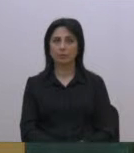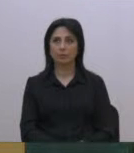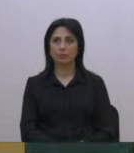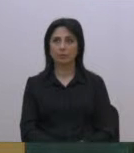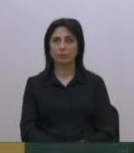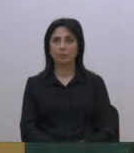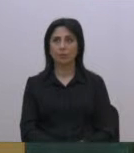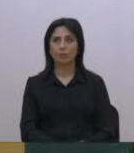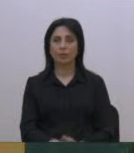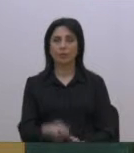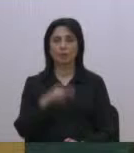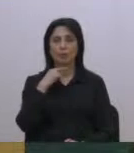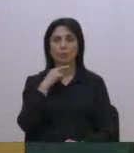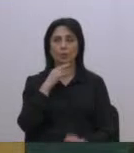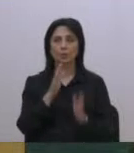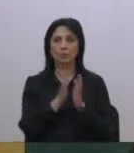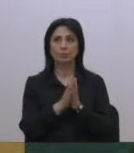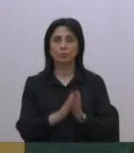Მეგობრებო, გთხოვთ ყურადღებას.